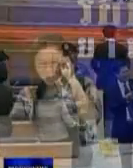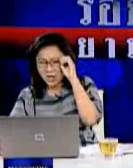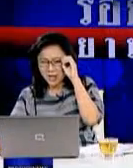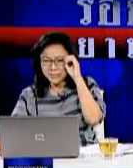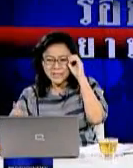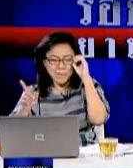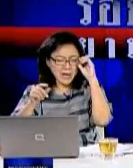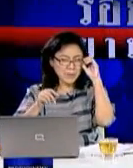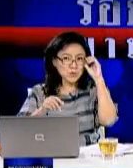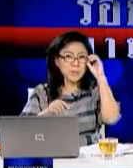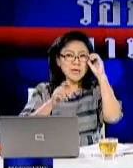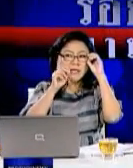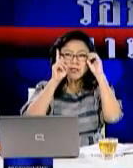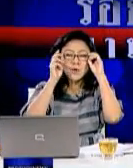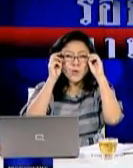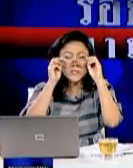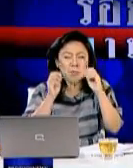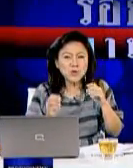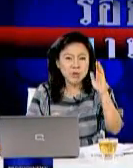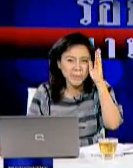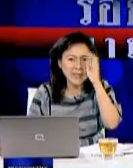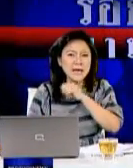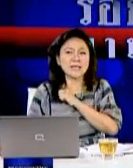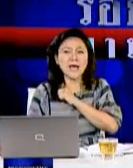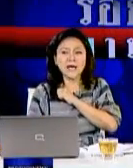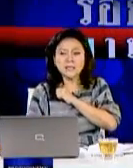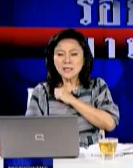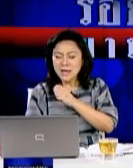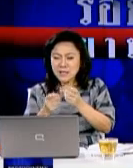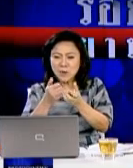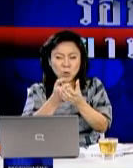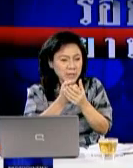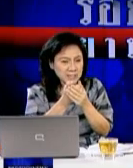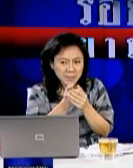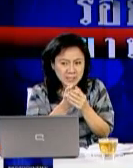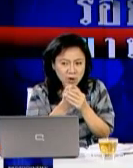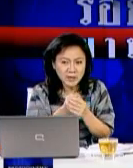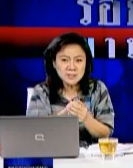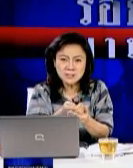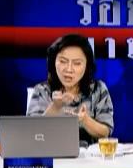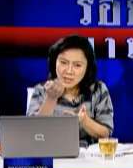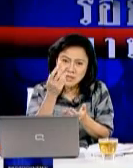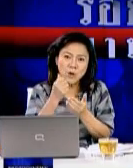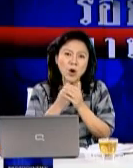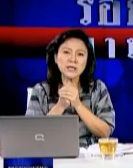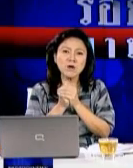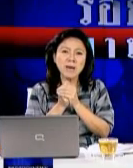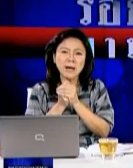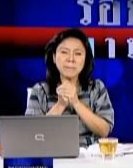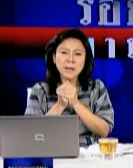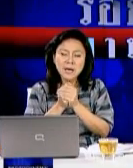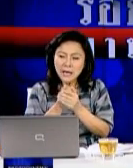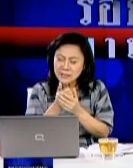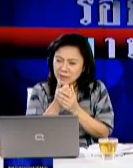ก็มีการพักการประชุมได้สักครู่หนึ่งท่านผู้ชมอย่าไปไหนนะคะใครที่กำลังกด SMS ขอหนังสือก็ให้รีบขอกันเข้าม